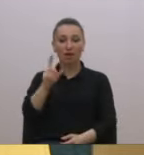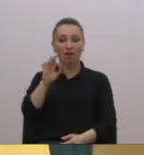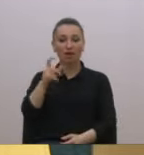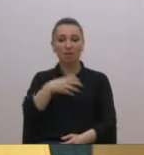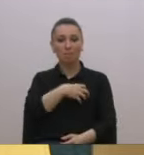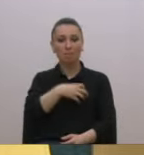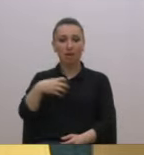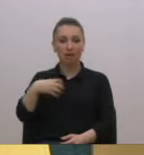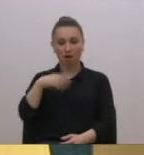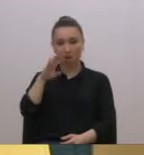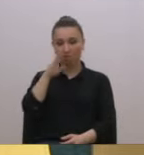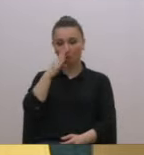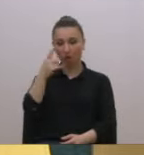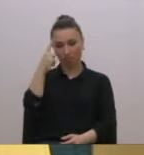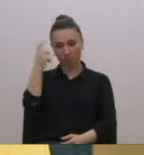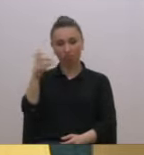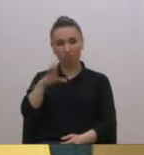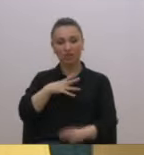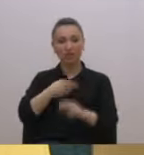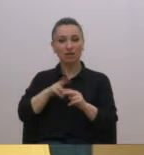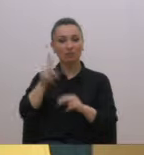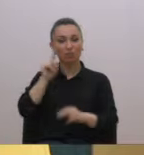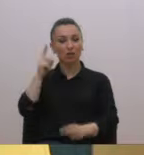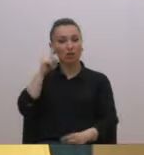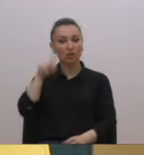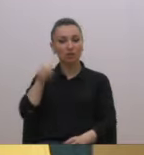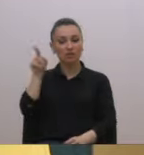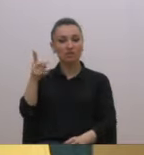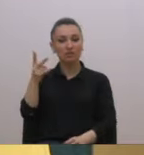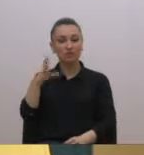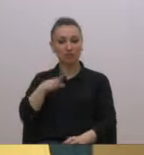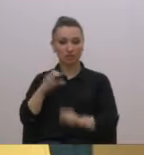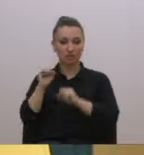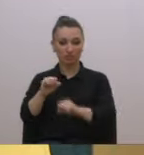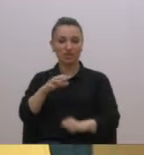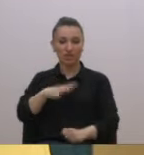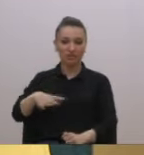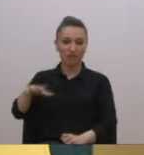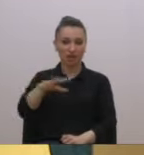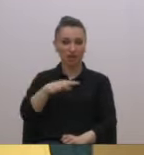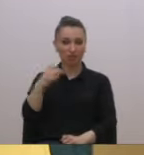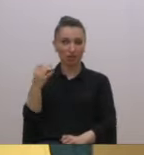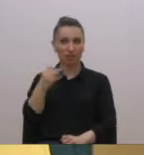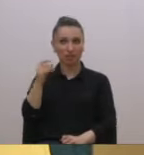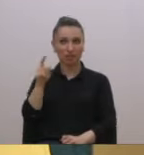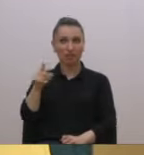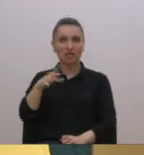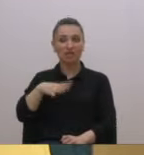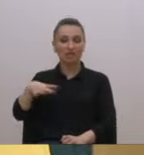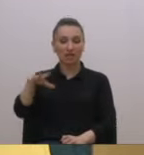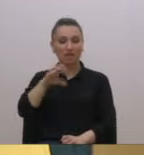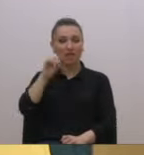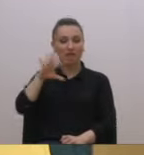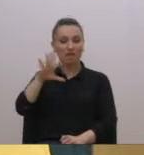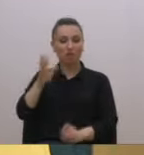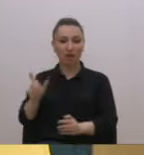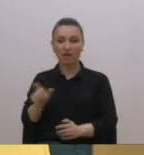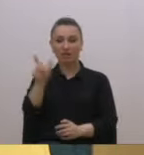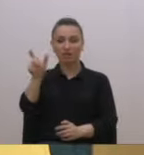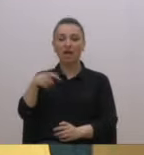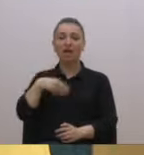მეფეს მოღალატე დაცხადებდა მხოლოდ იმისთვის რომ იცოდა ის ისავდა საქართველოს და საქართველოს ინტერესებს საქართველოს ევროპაშია და